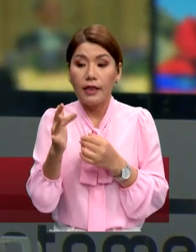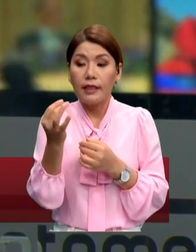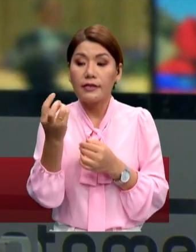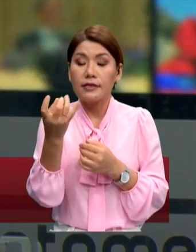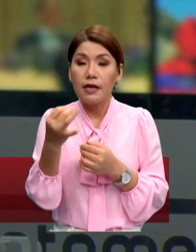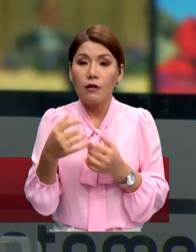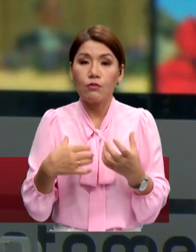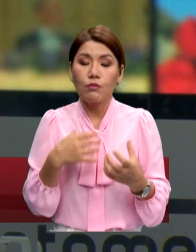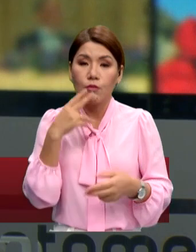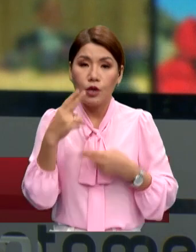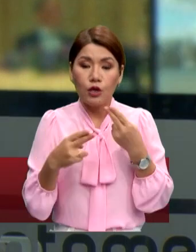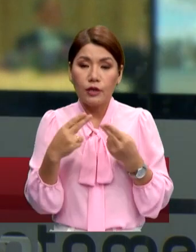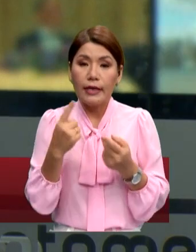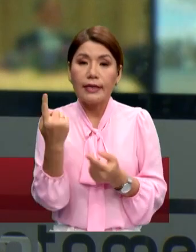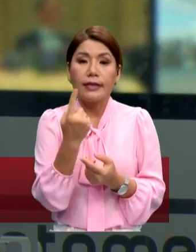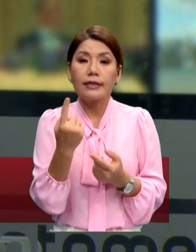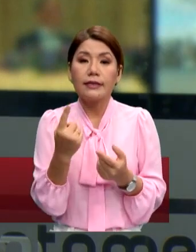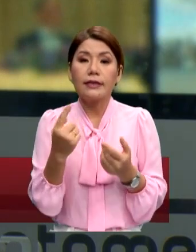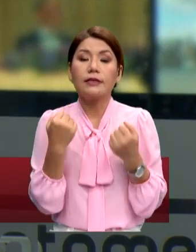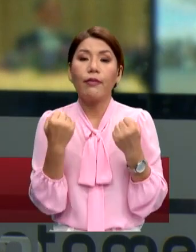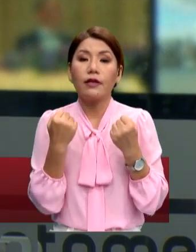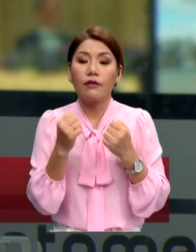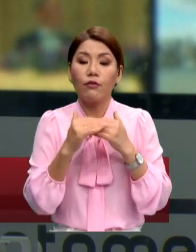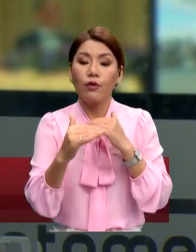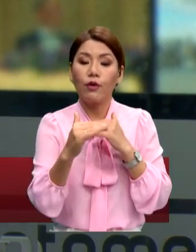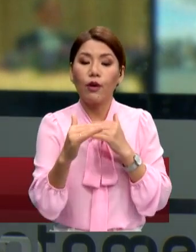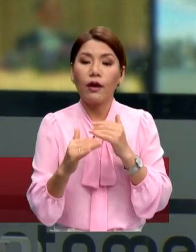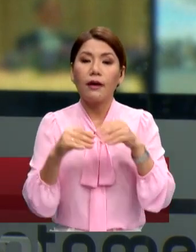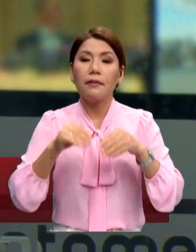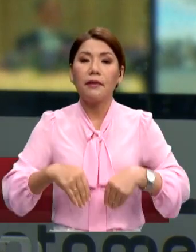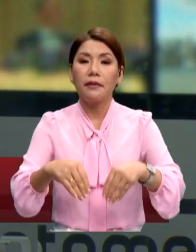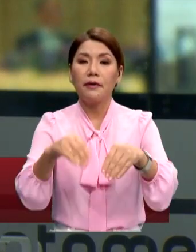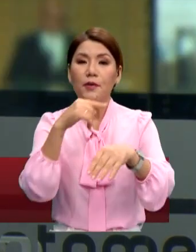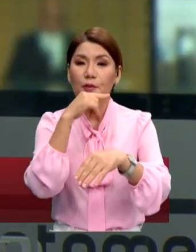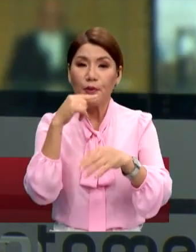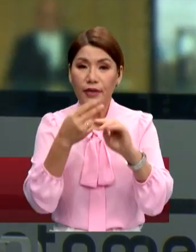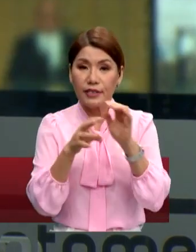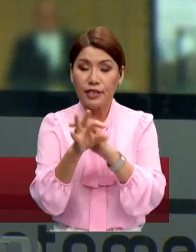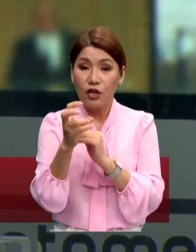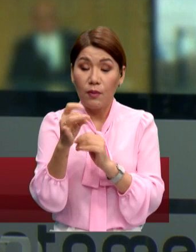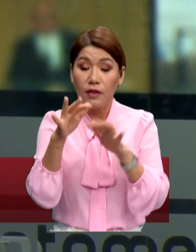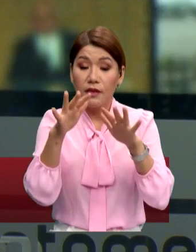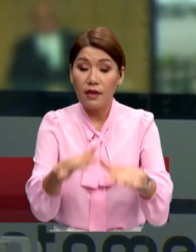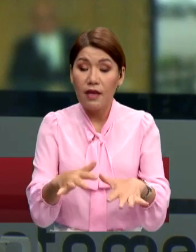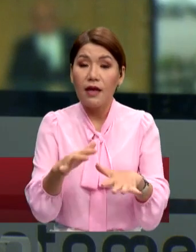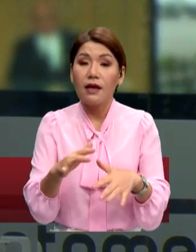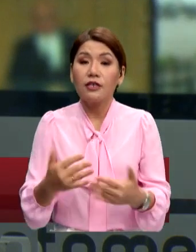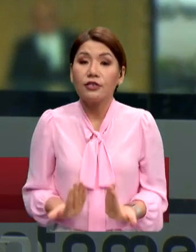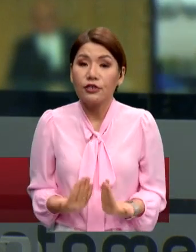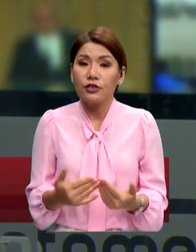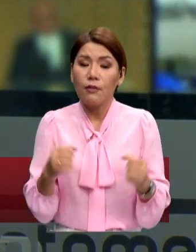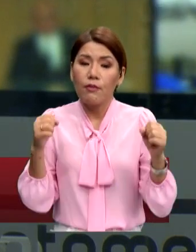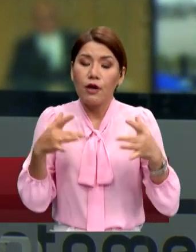возмущены тем, что единственную спортивную площадку засеяли кукурузой. Люди возмущаются, что только здесь можно было жителям проводить